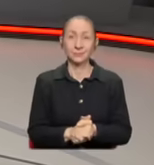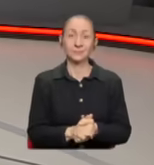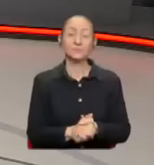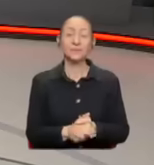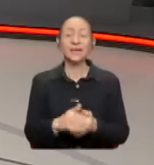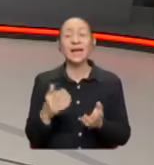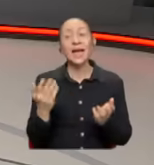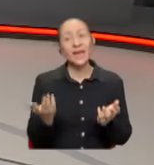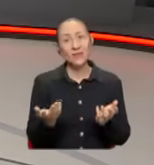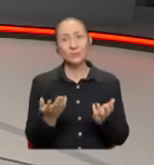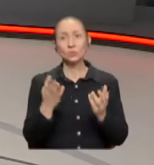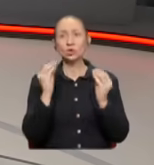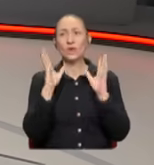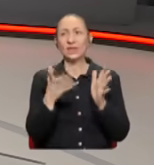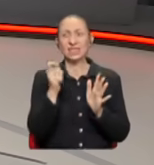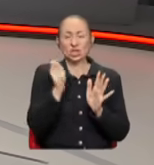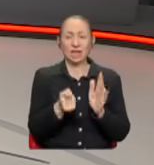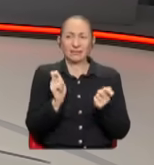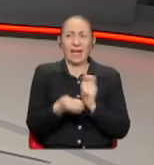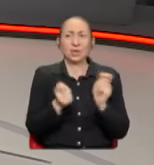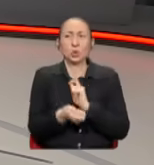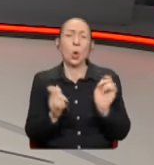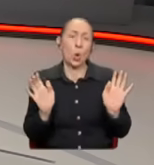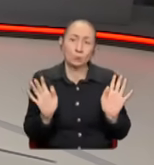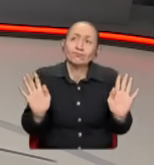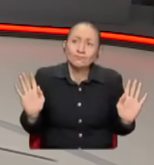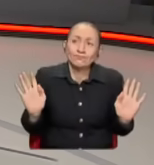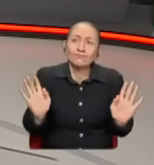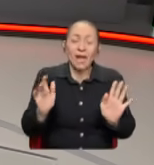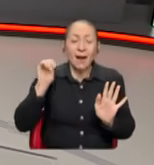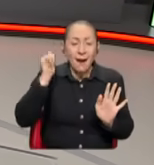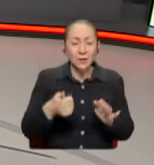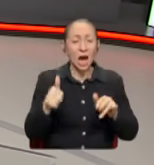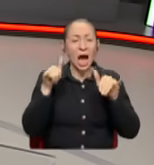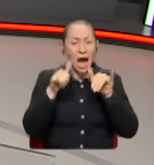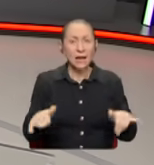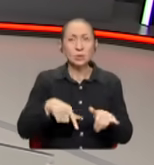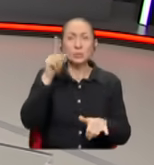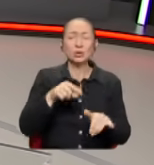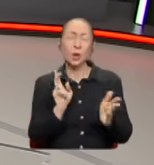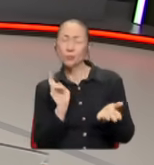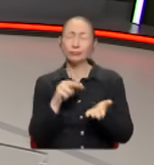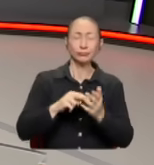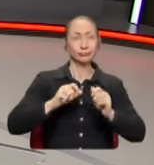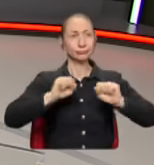Şey efendim, pek çok şart değişiyor. Yani her gün aynı güne falan uyanmıyoruz.